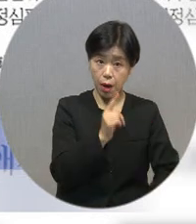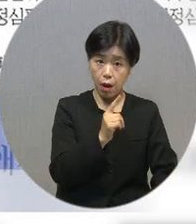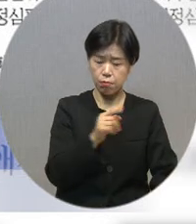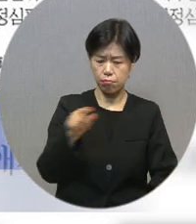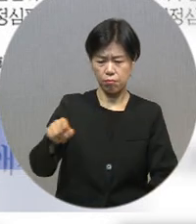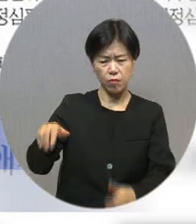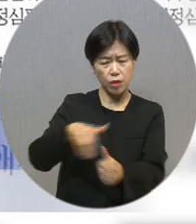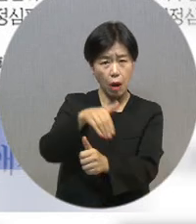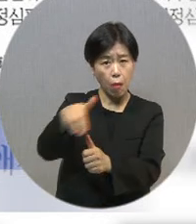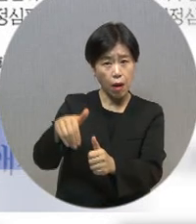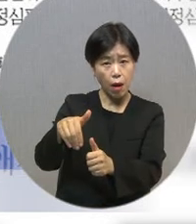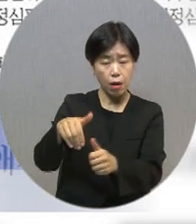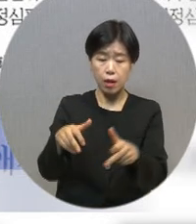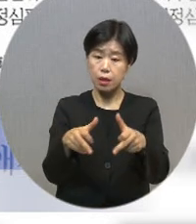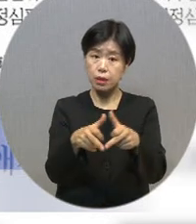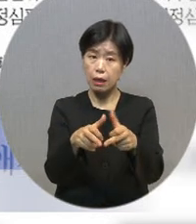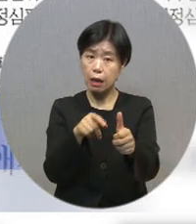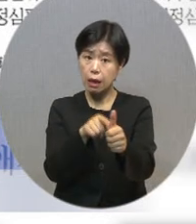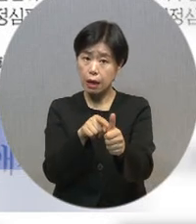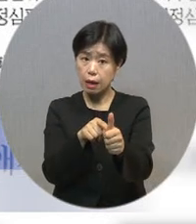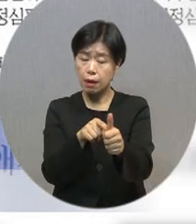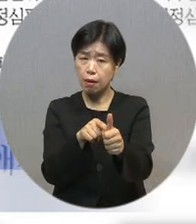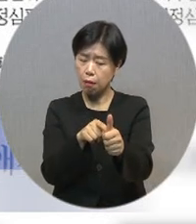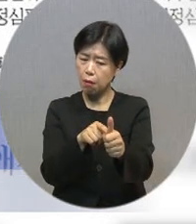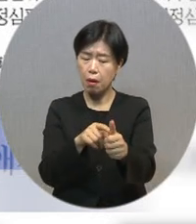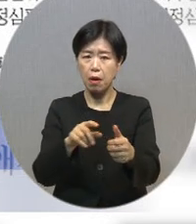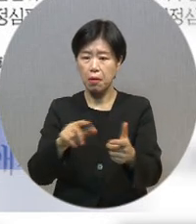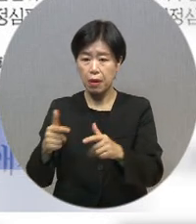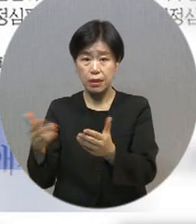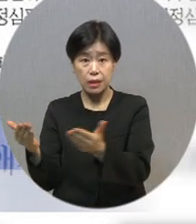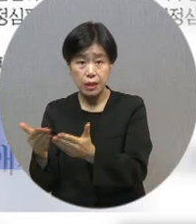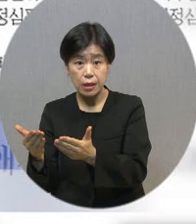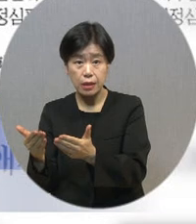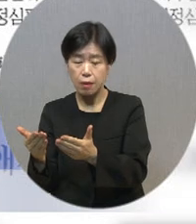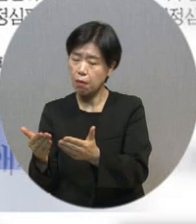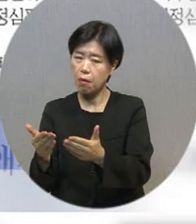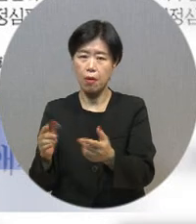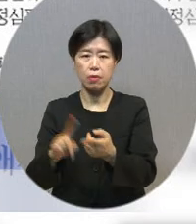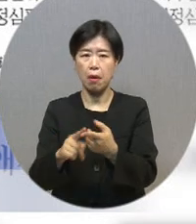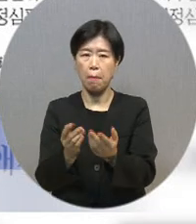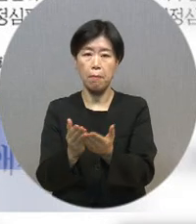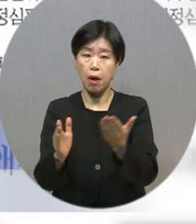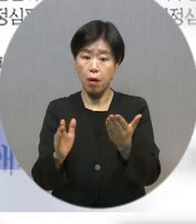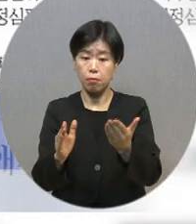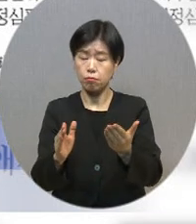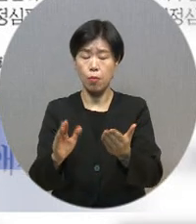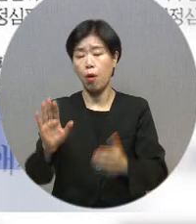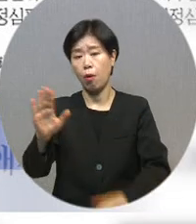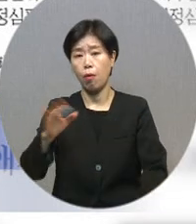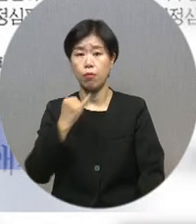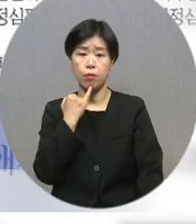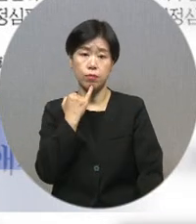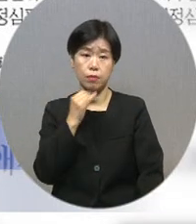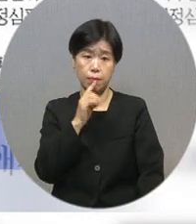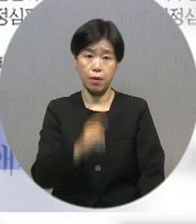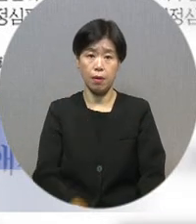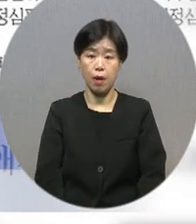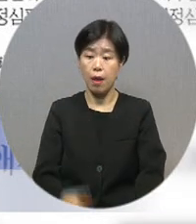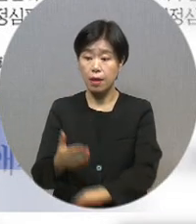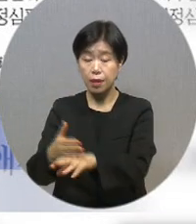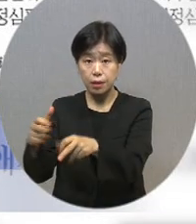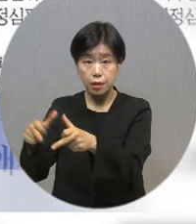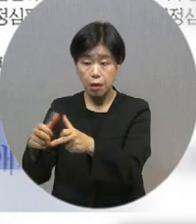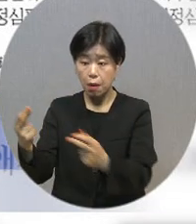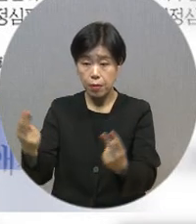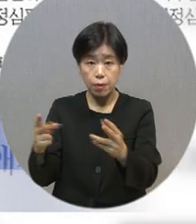진정인의 장애 정도나 기존 업무 내용과 유사 장애를 가진 참고인의 상황과 비교해 볼 때 부상에 우려가